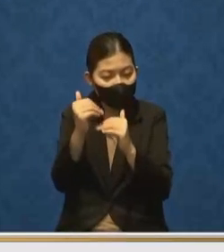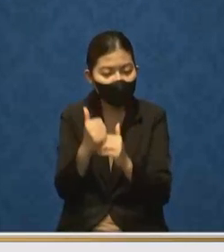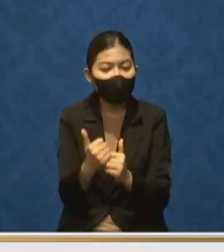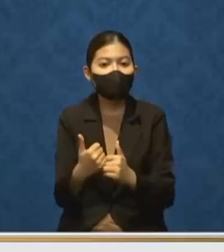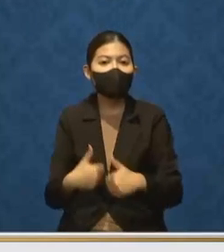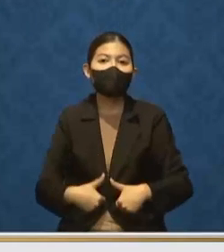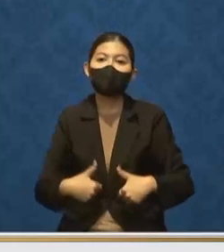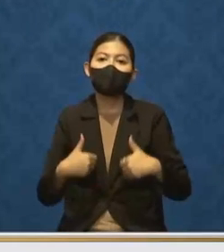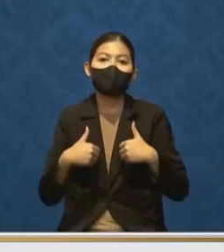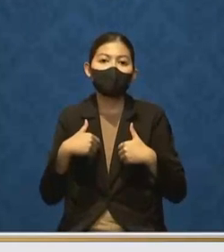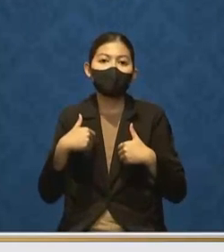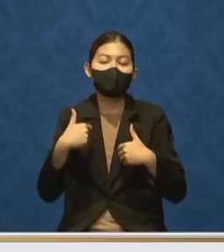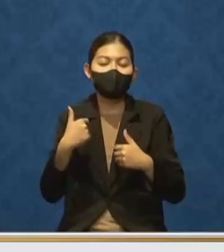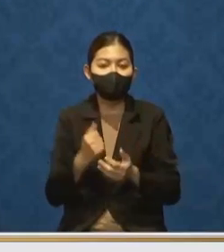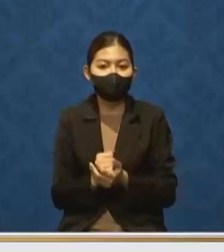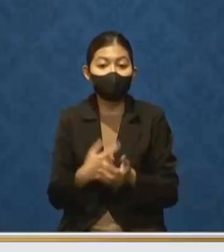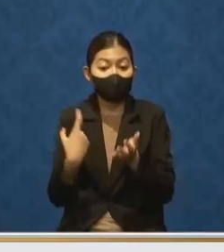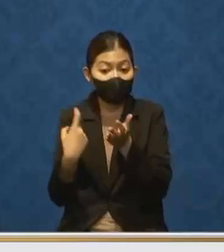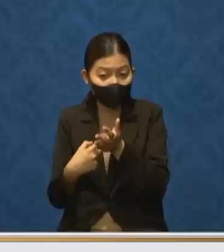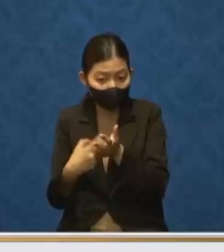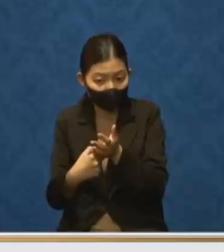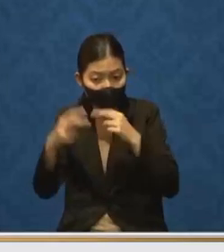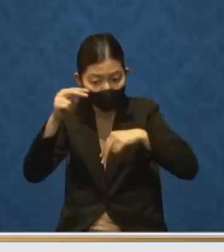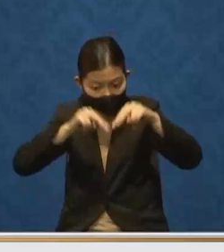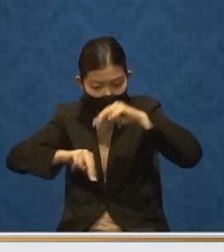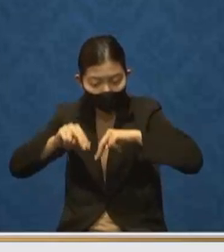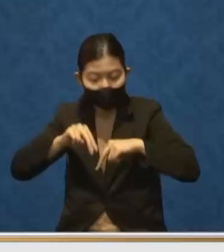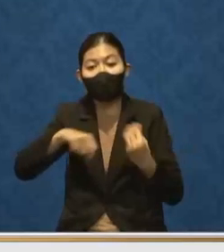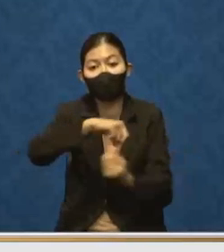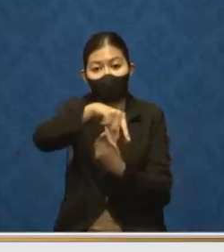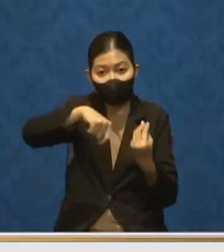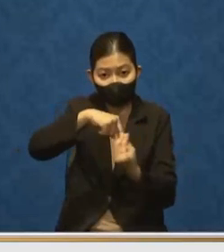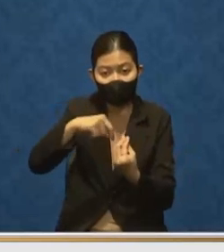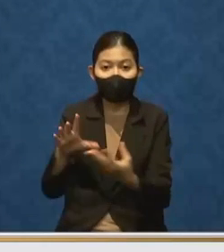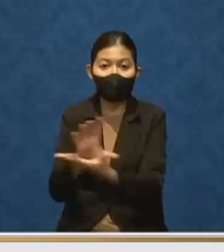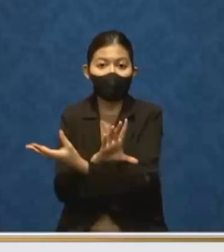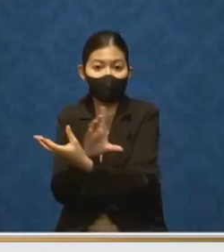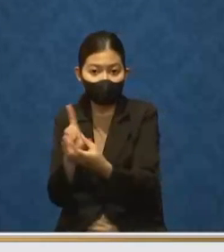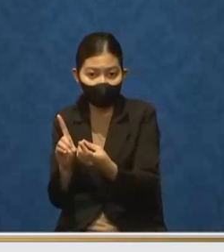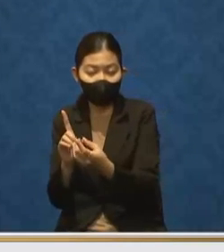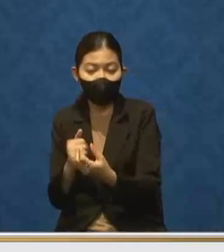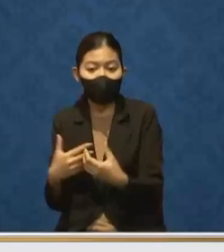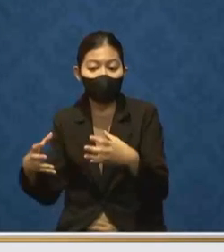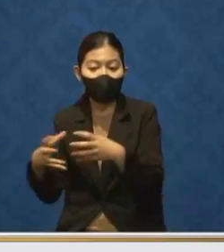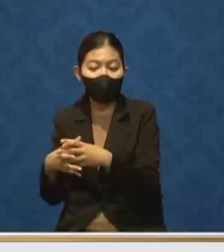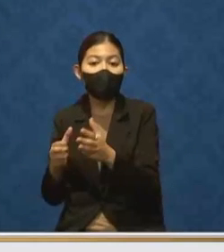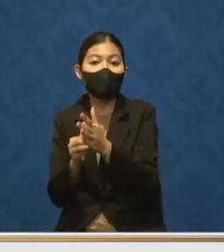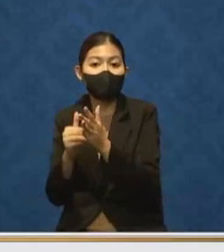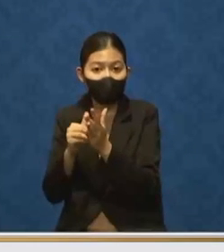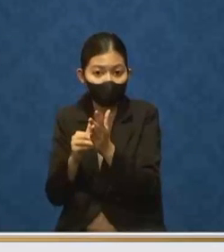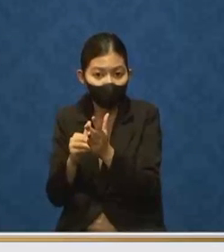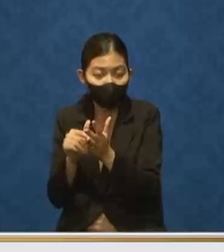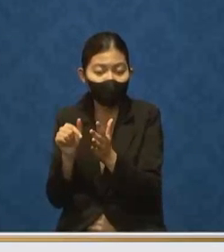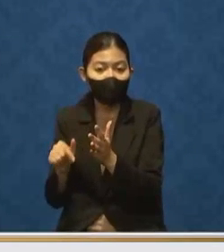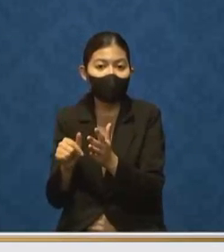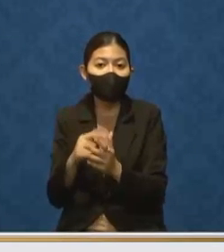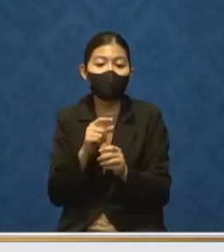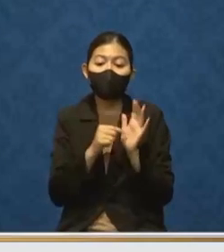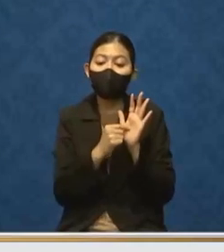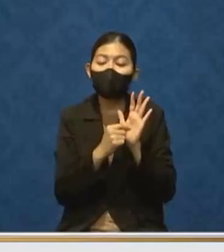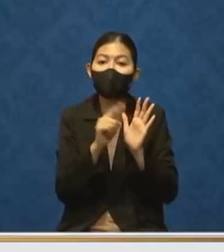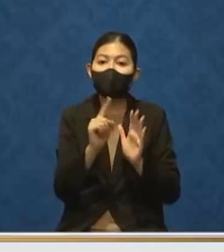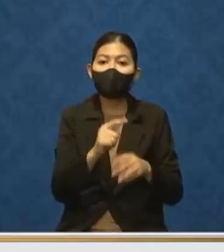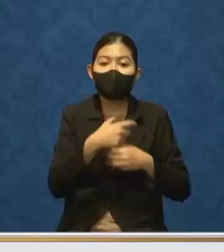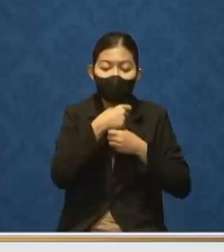ชีวิตมีหลักประกันและความคุ้มครองทางเศรษฐกิจและสังคมกลุ่มเปราะบางและผู้ด้อยโอกาสอาทิผู้สูงวัยผู้พิการ